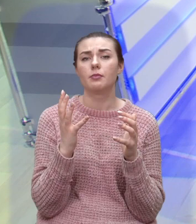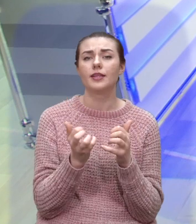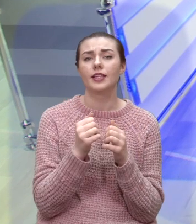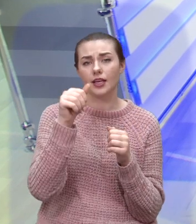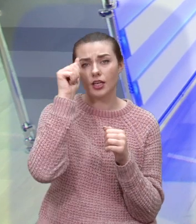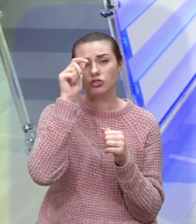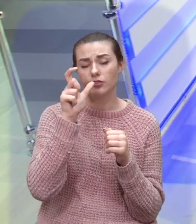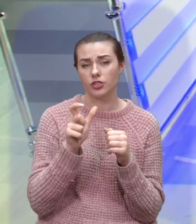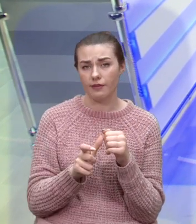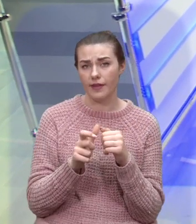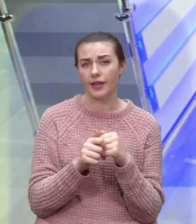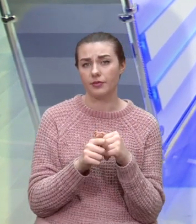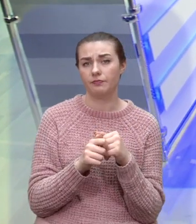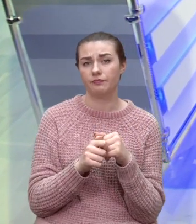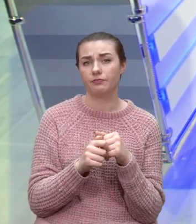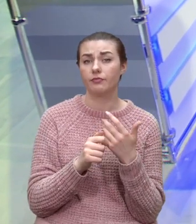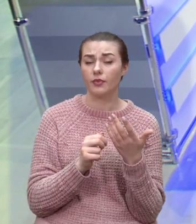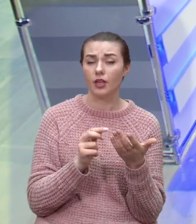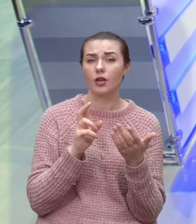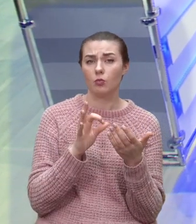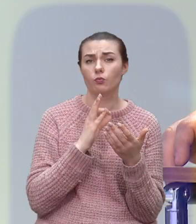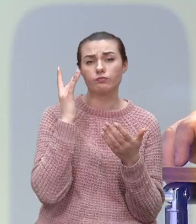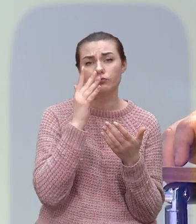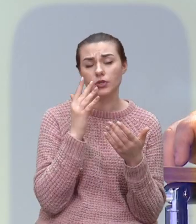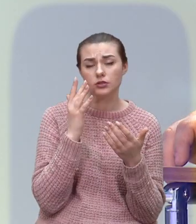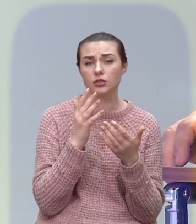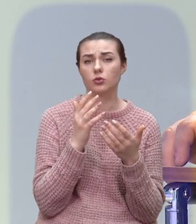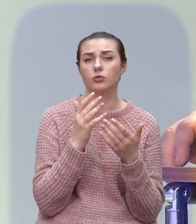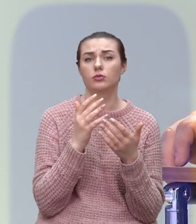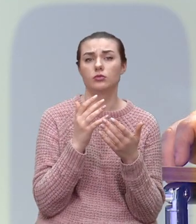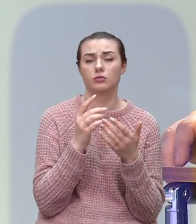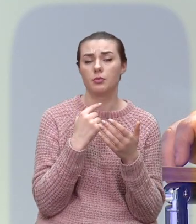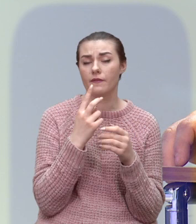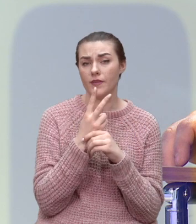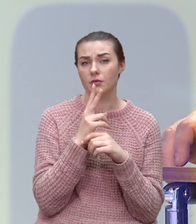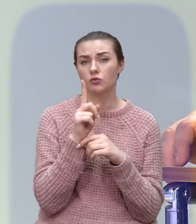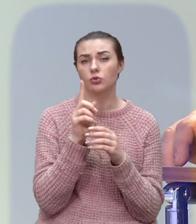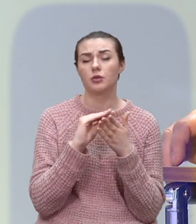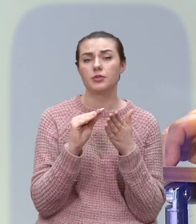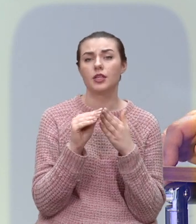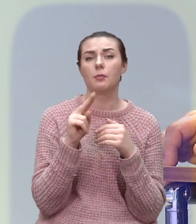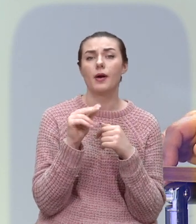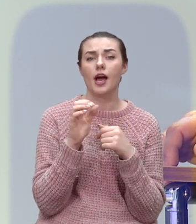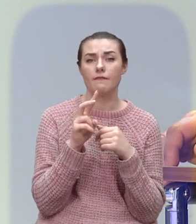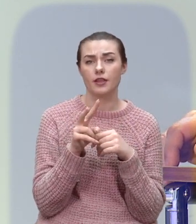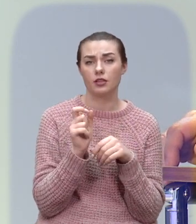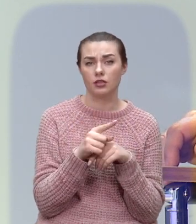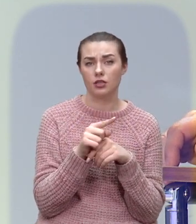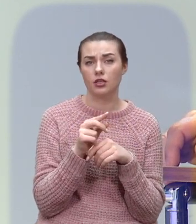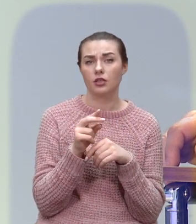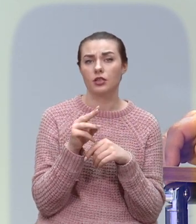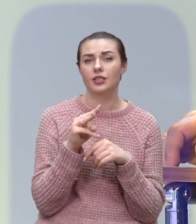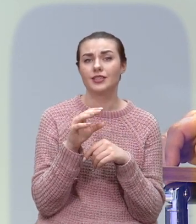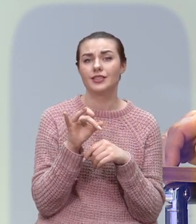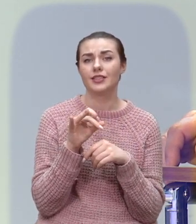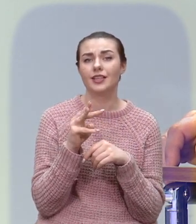грешного человека по сути дела на самом-то деле он мы видим что на писал апостол павел к тимофею